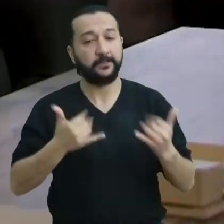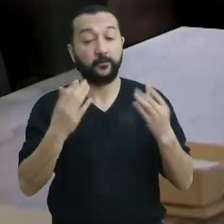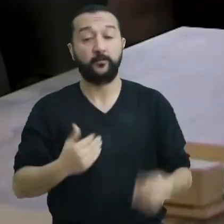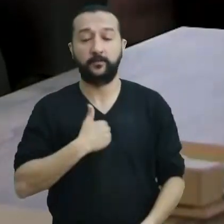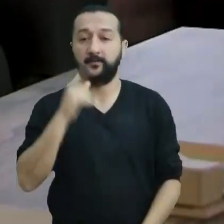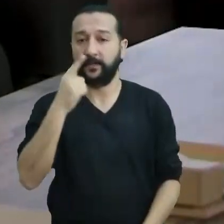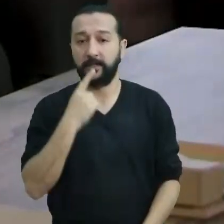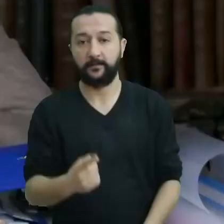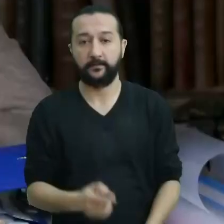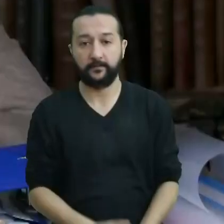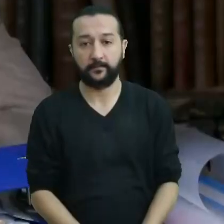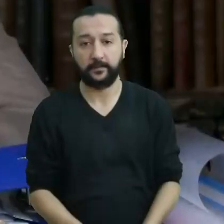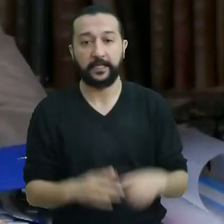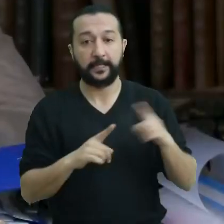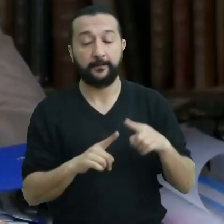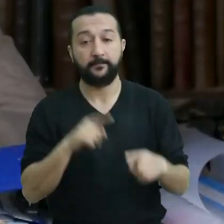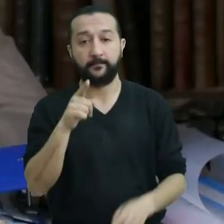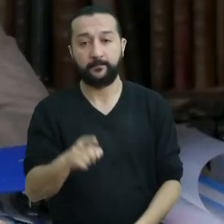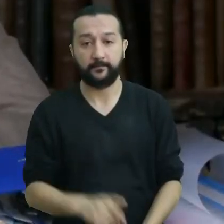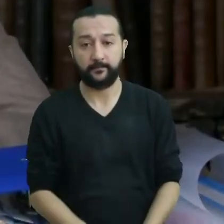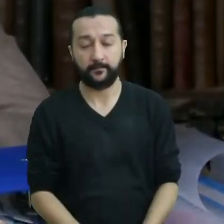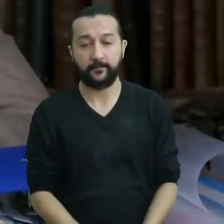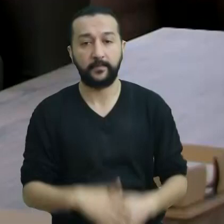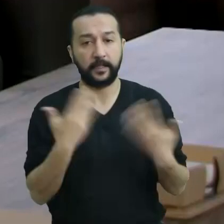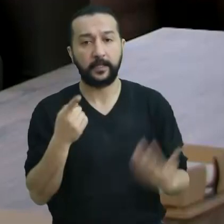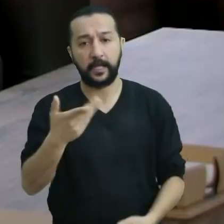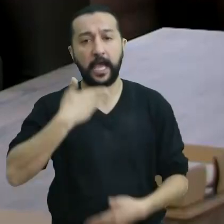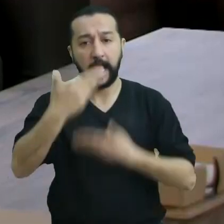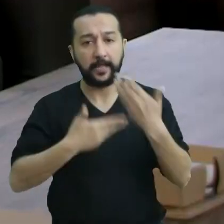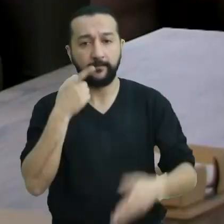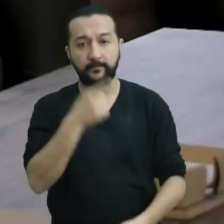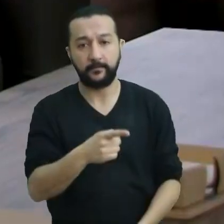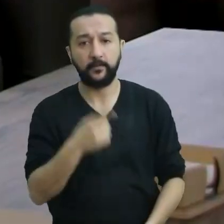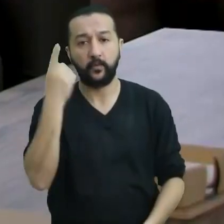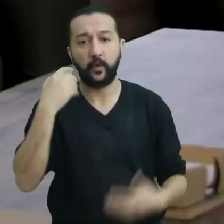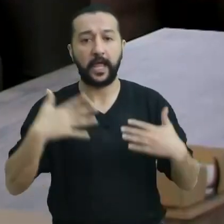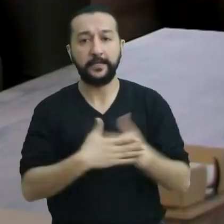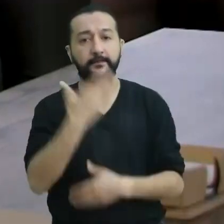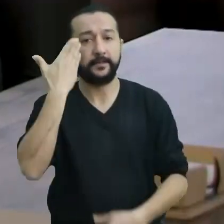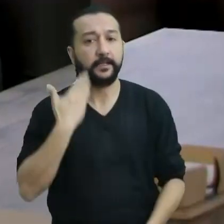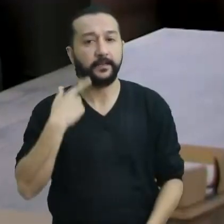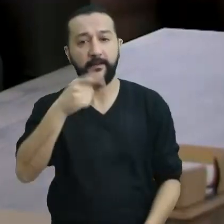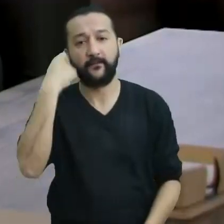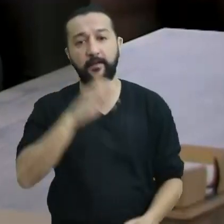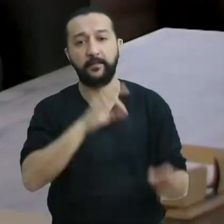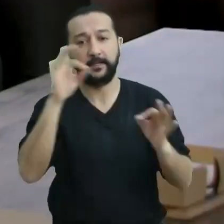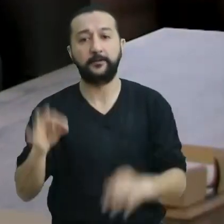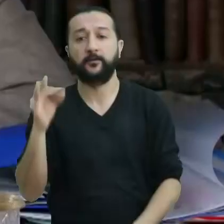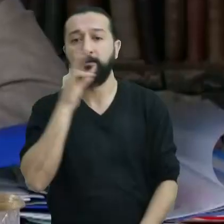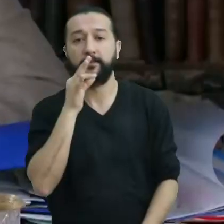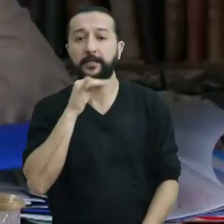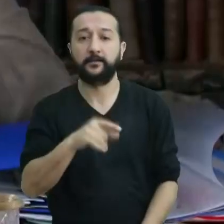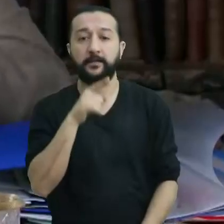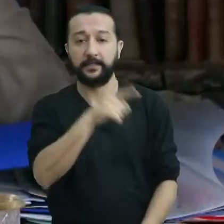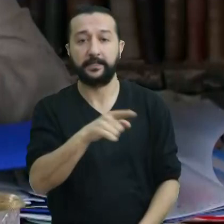parçalandı yani. Tim, ya anlattıkları Dün akşam seyrettiğim diziye ne kadar